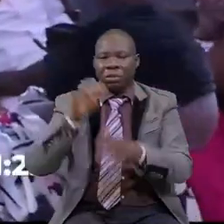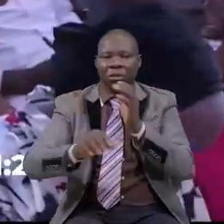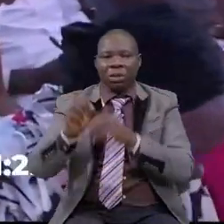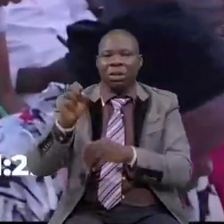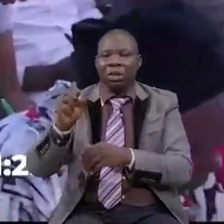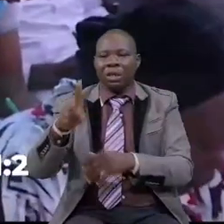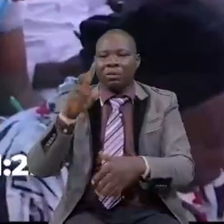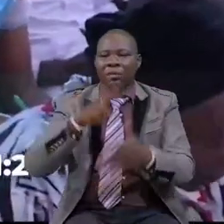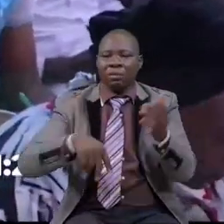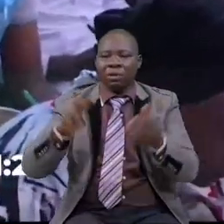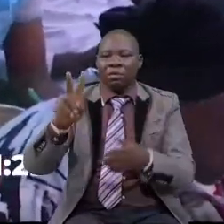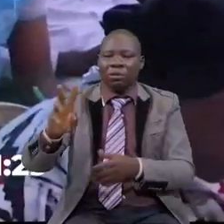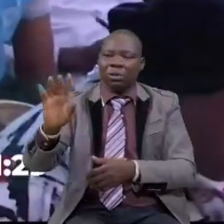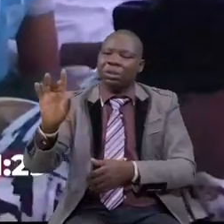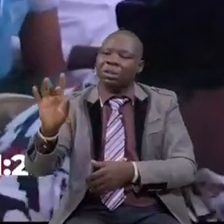Matthieu 11.